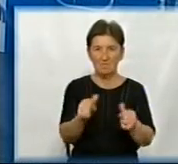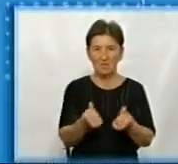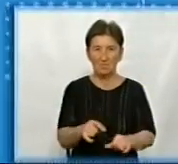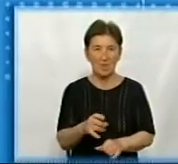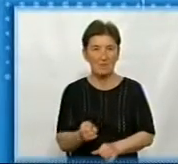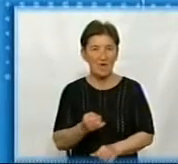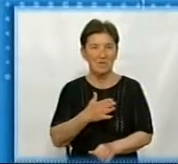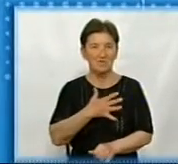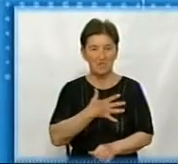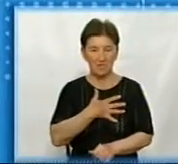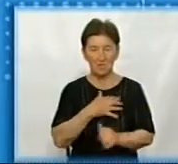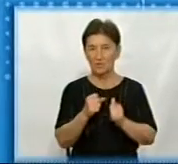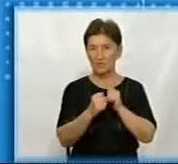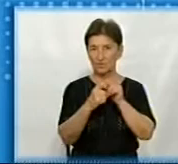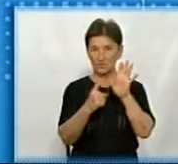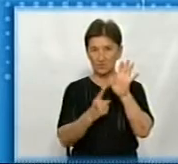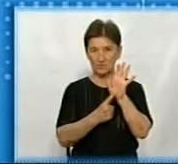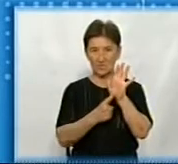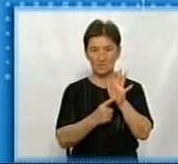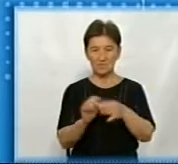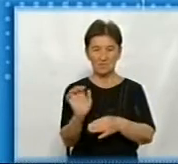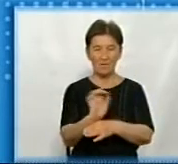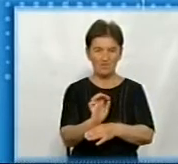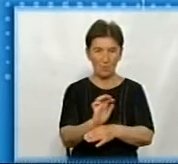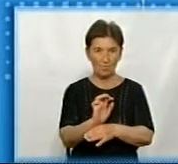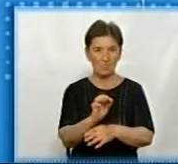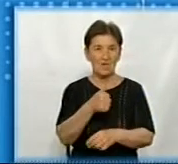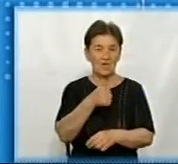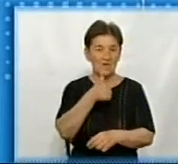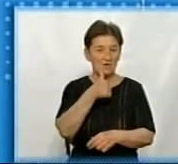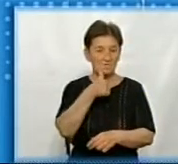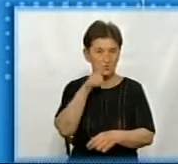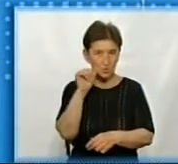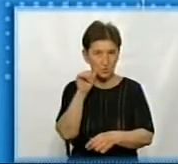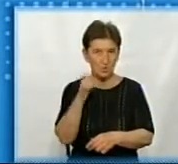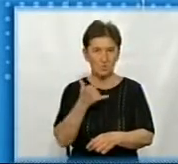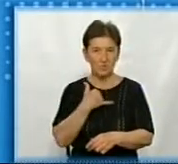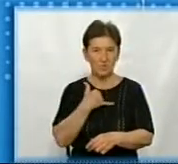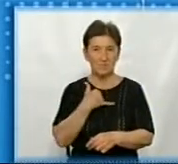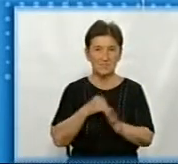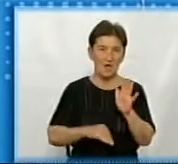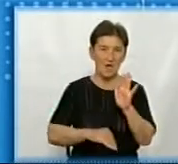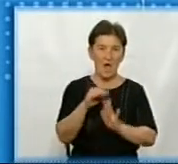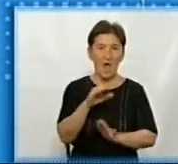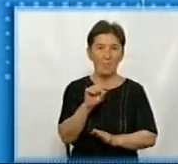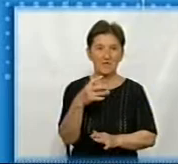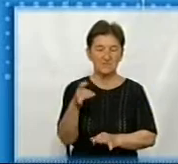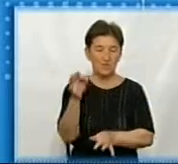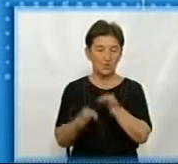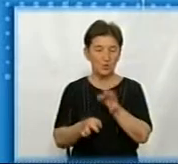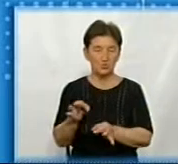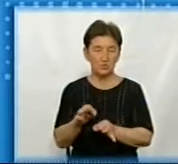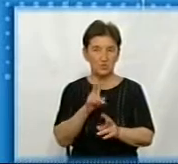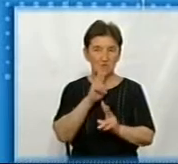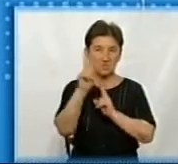себе. Тобто 16 автомобілів, до речі, вчора в нас в апеляційному суді слухалася справа, апеляційна